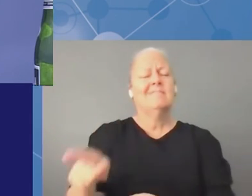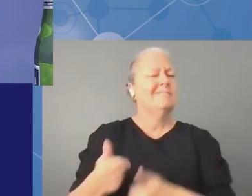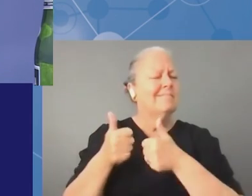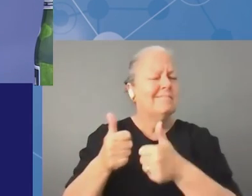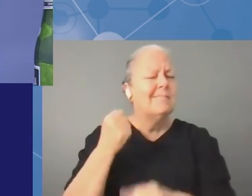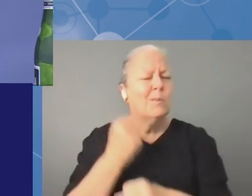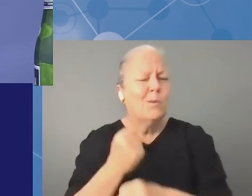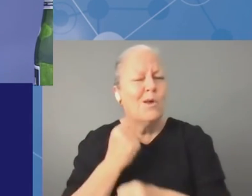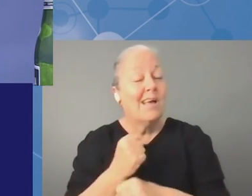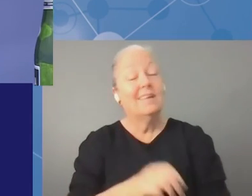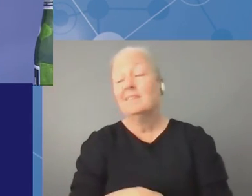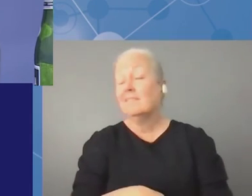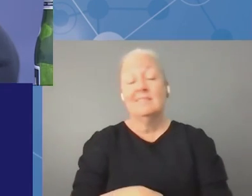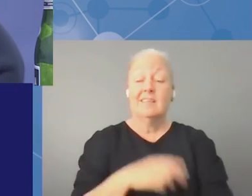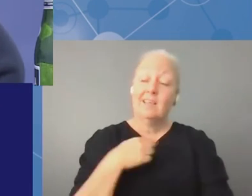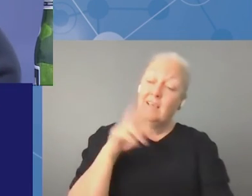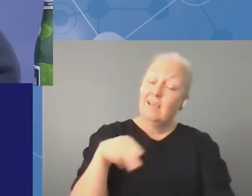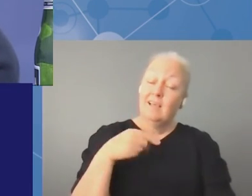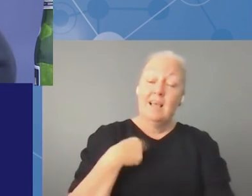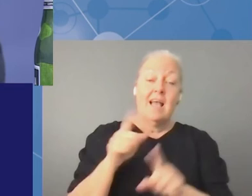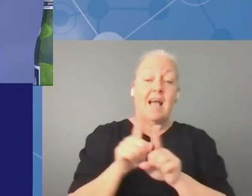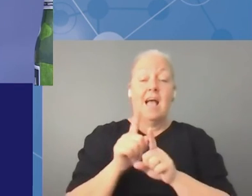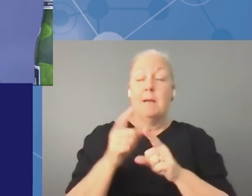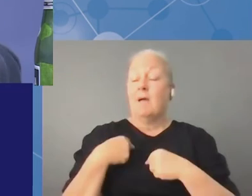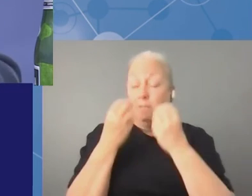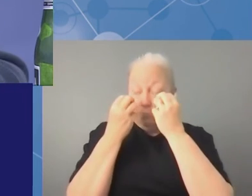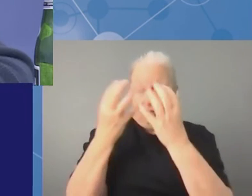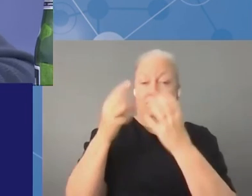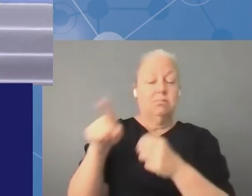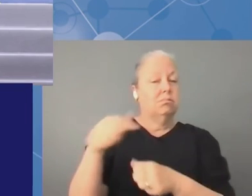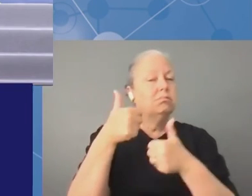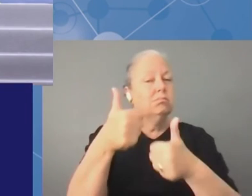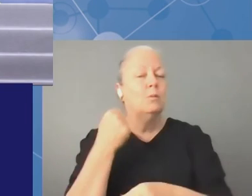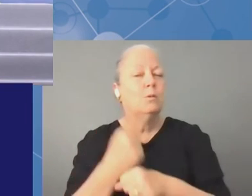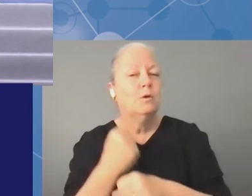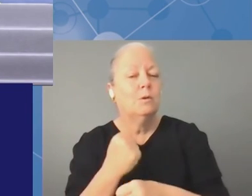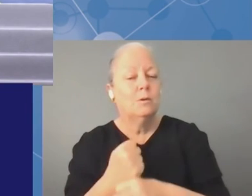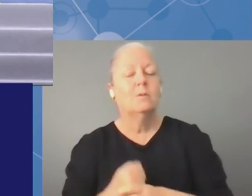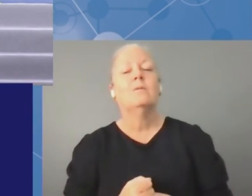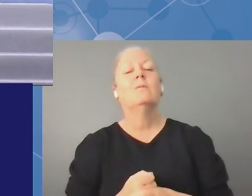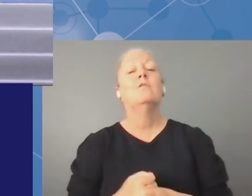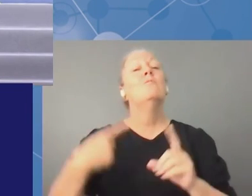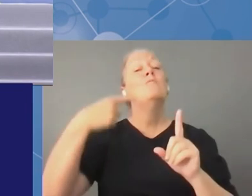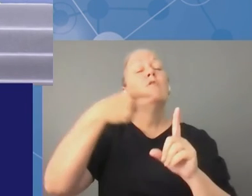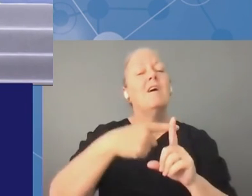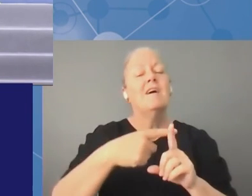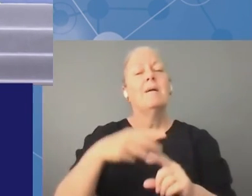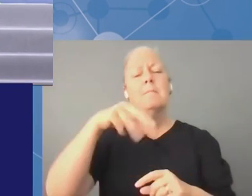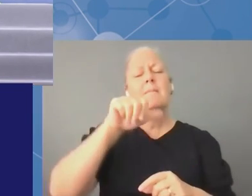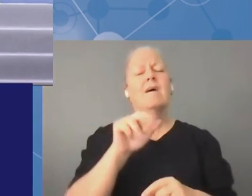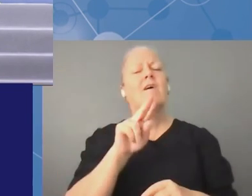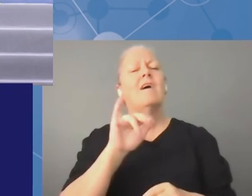Для меня это была большая честь с вами сотрудничать. И огромное спасибо секретариату. Вы прекрасная